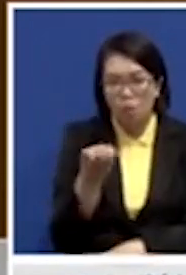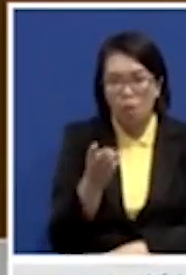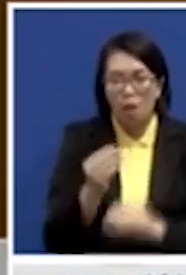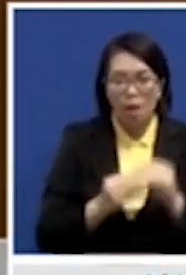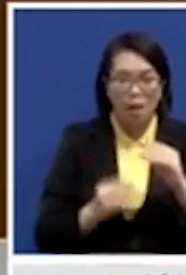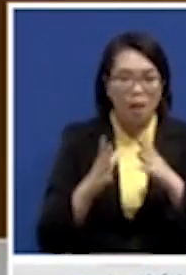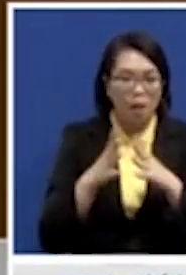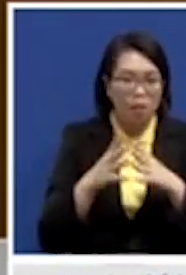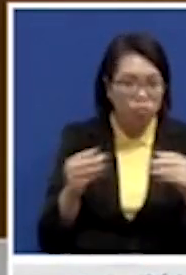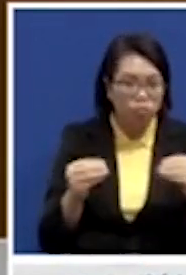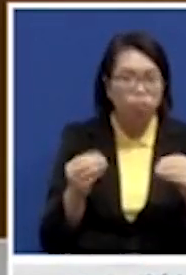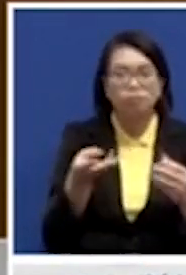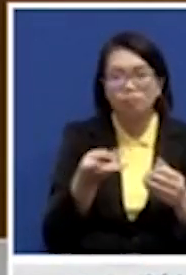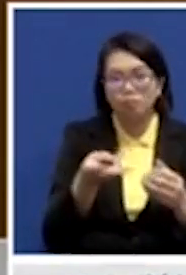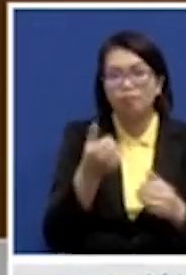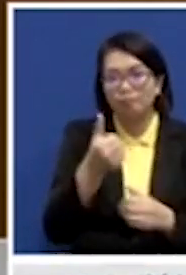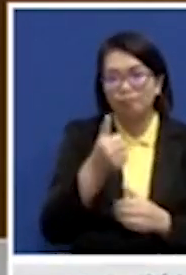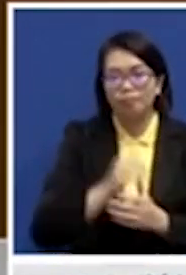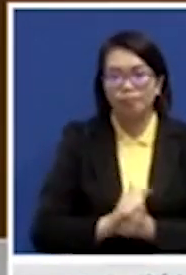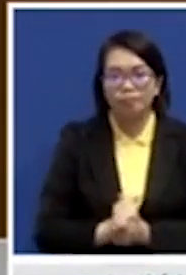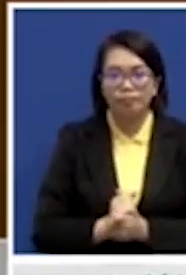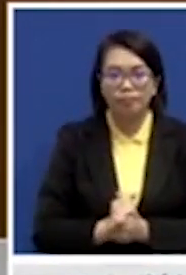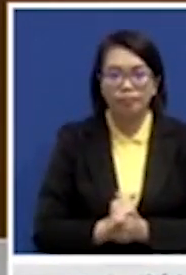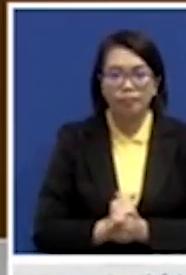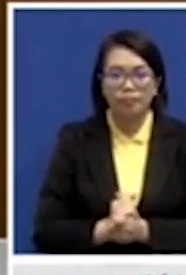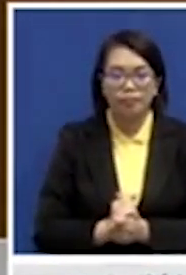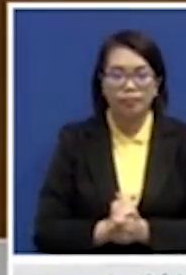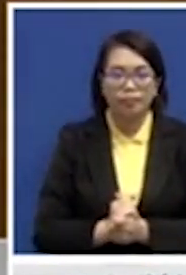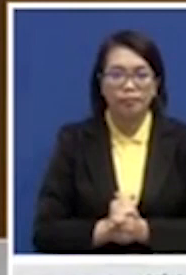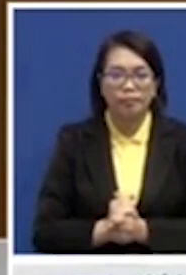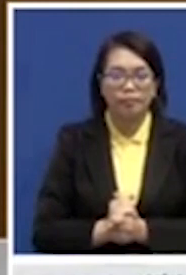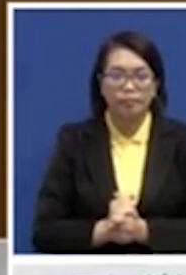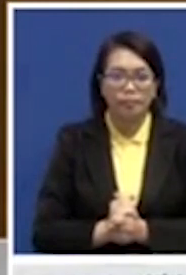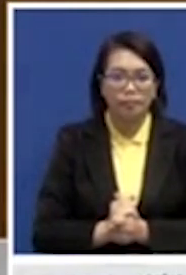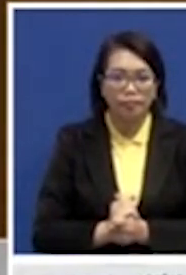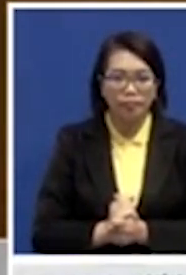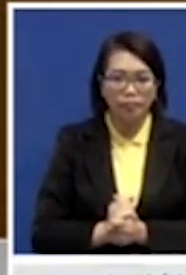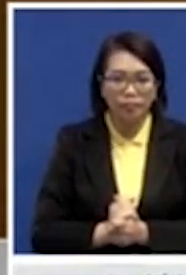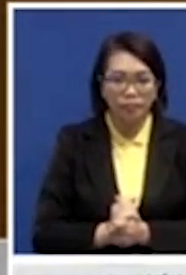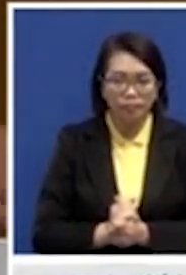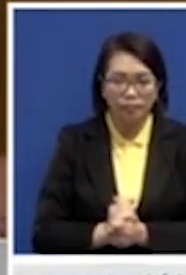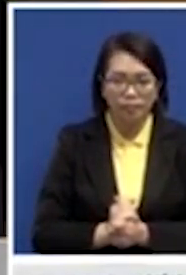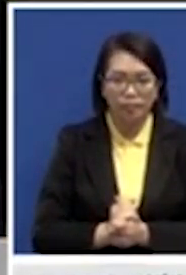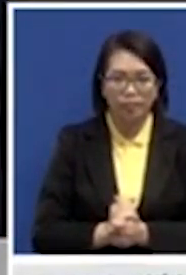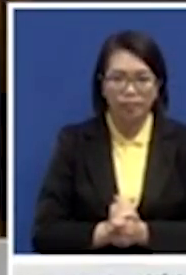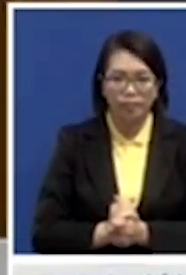ความมั่นใจว่าด้วยความร่วมมือของพี่น้องข้าราชการกระทรวงสาธารณสุขทุกท่านตั้งแต่เข้ามา